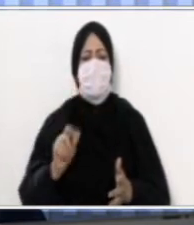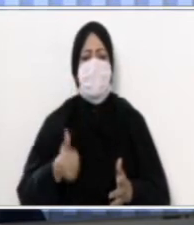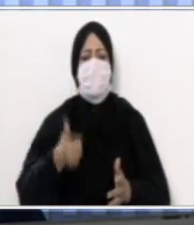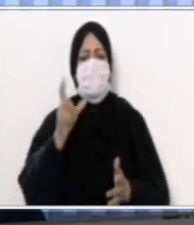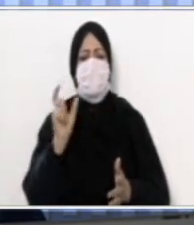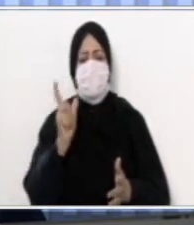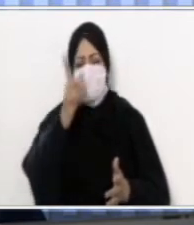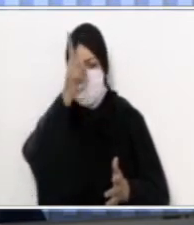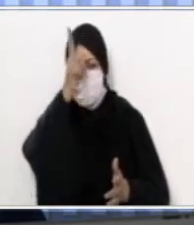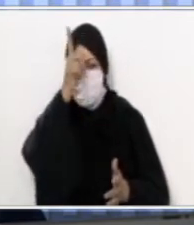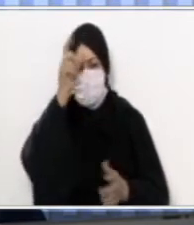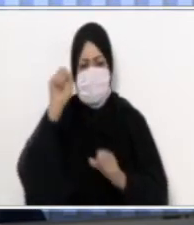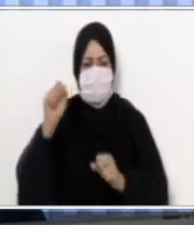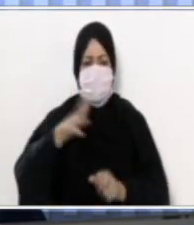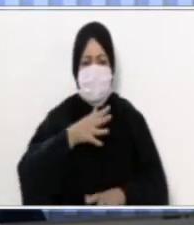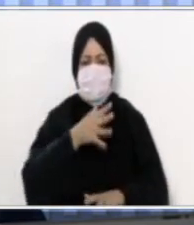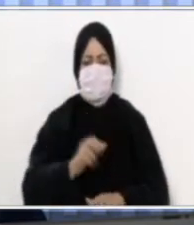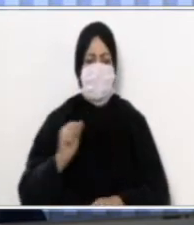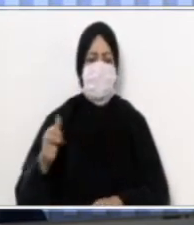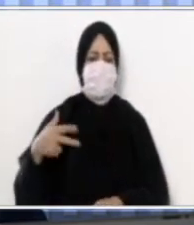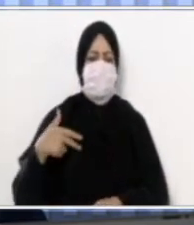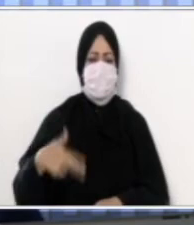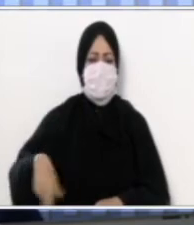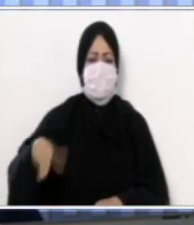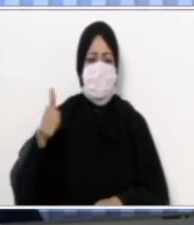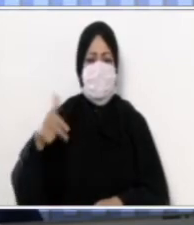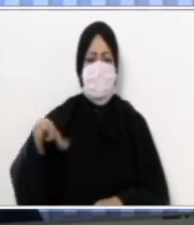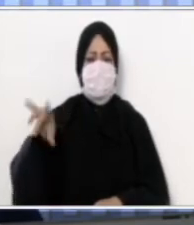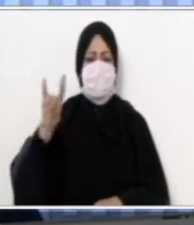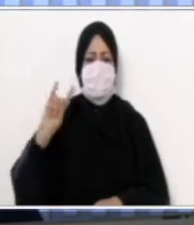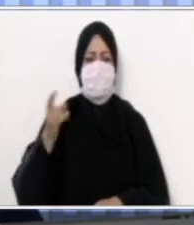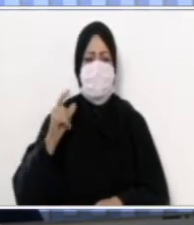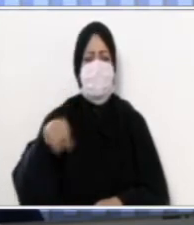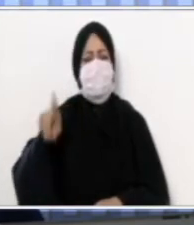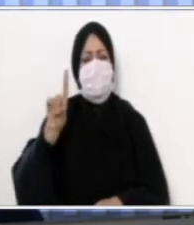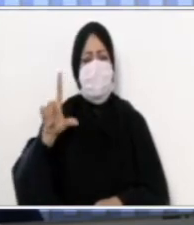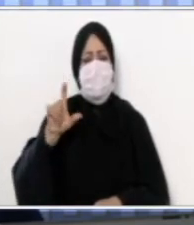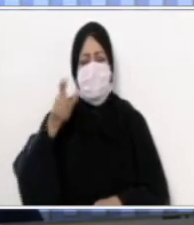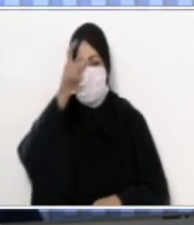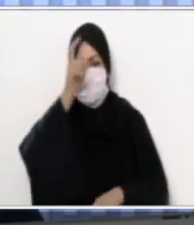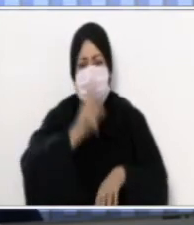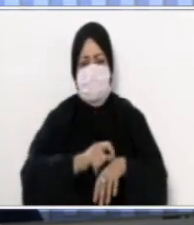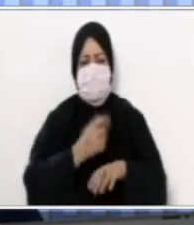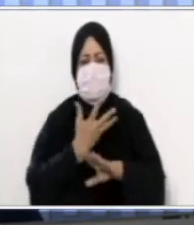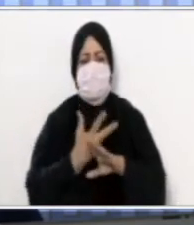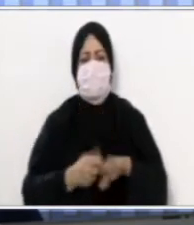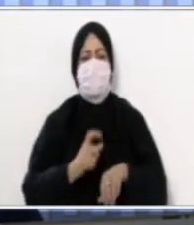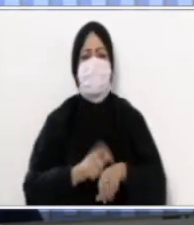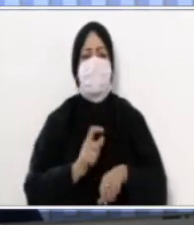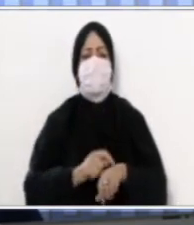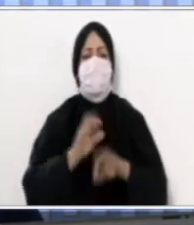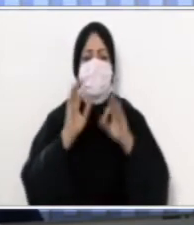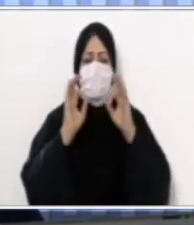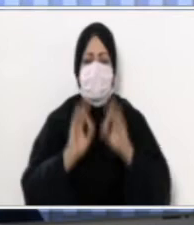أذان الفجر في ذلك الوقت يؤذن على أذان الفجر الكاذب، وهو قال أنا خرجت